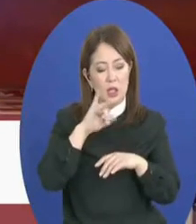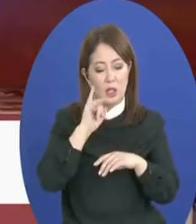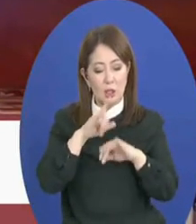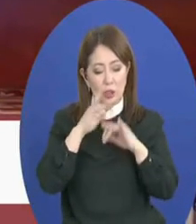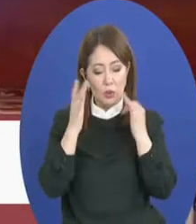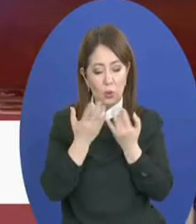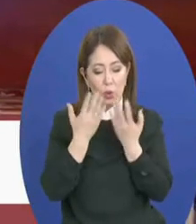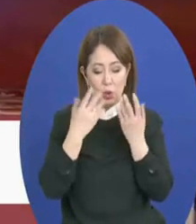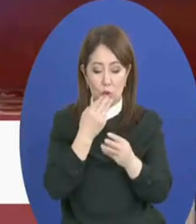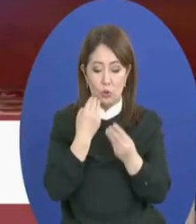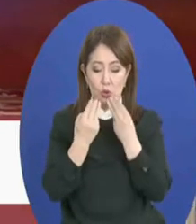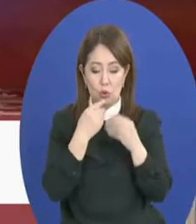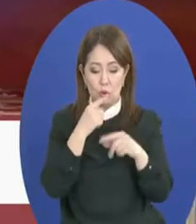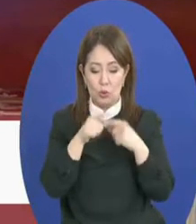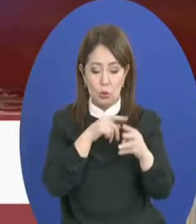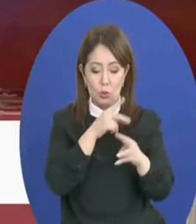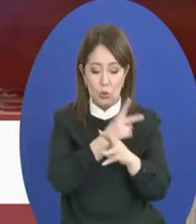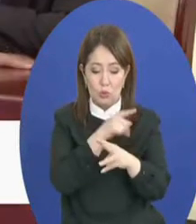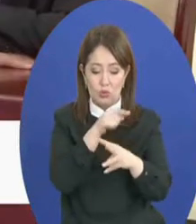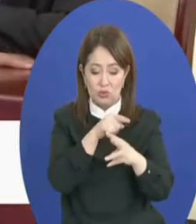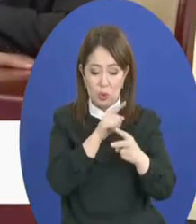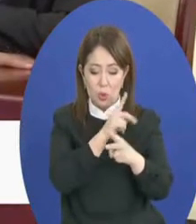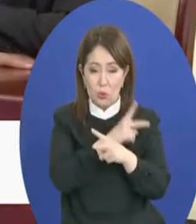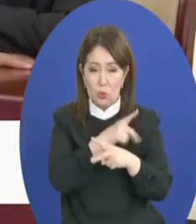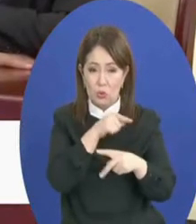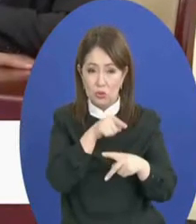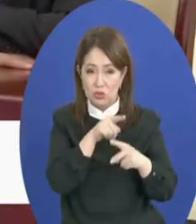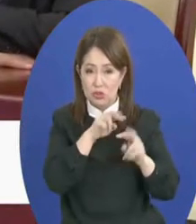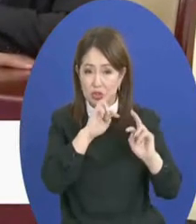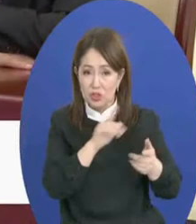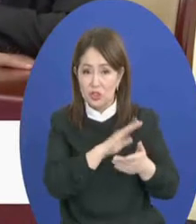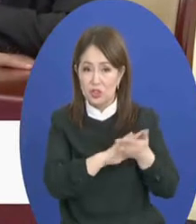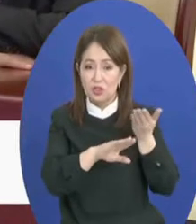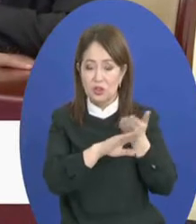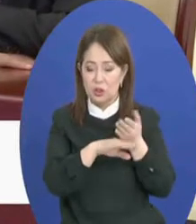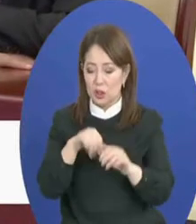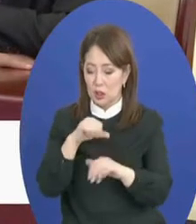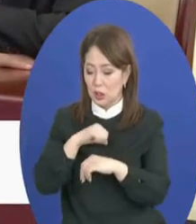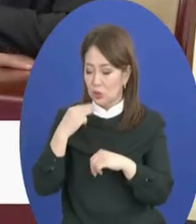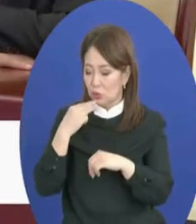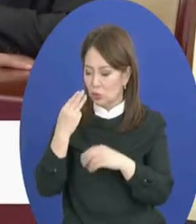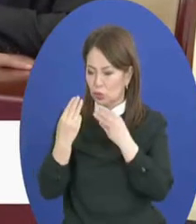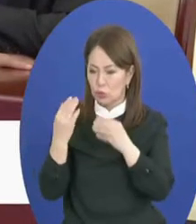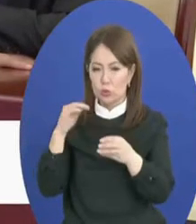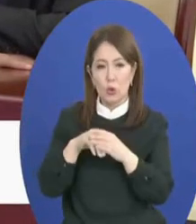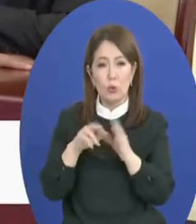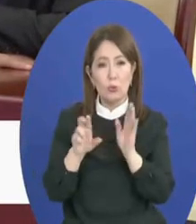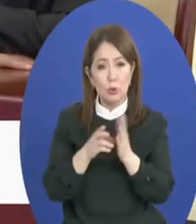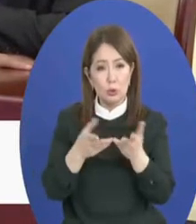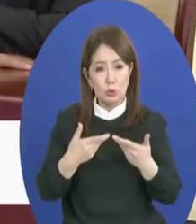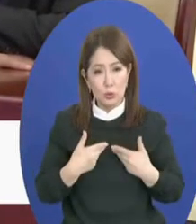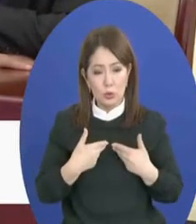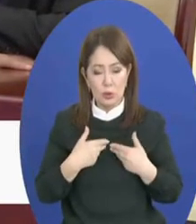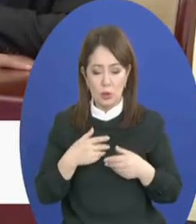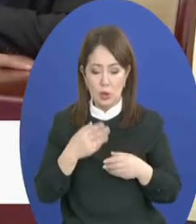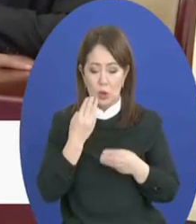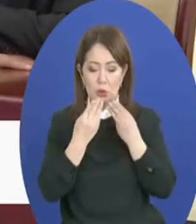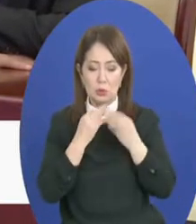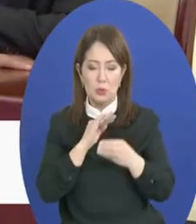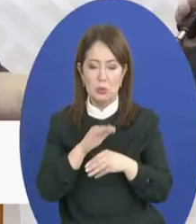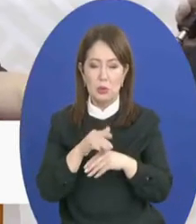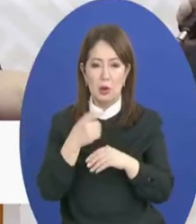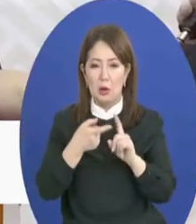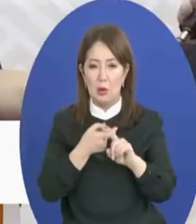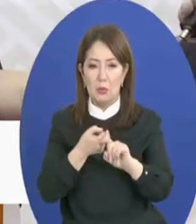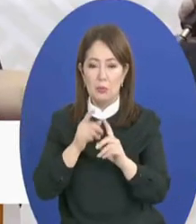хуулийг шинчлэн найруулахдаа иргэний шударга шүүхээр үйлчлүүлэх боломжийг бүрдүүлэх, шүүхийн хараатус бидаасан байдлыг хангахад